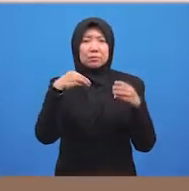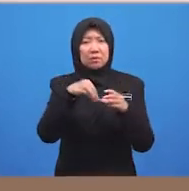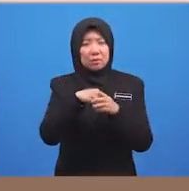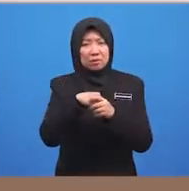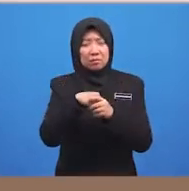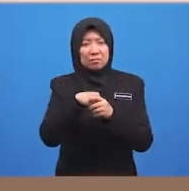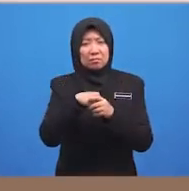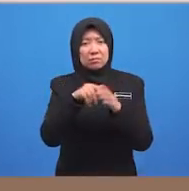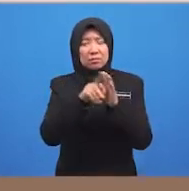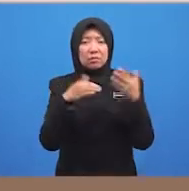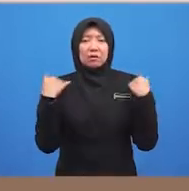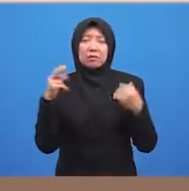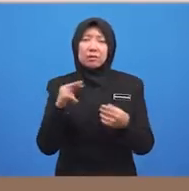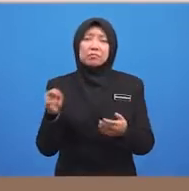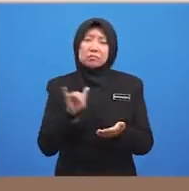keadaan demikian?